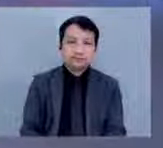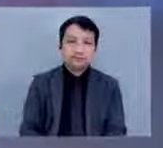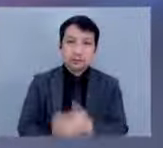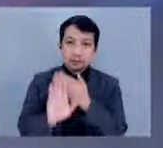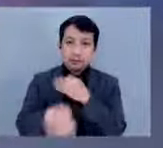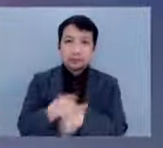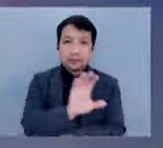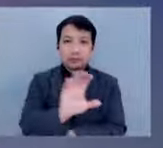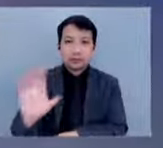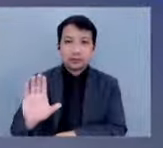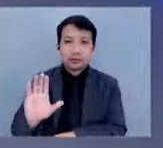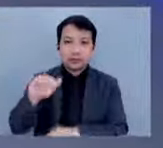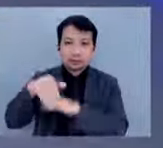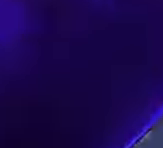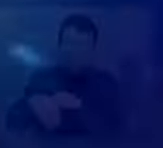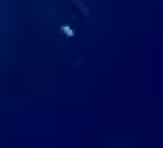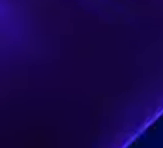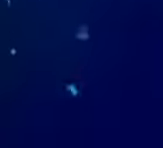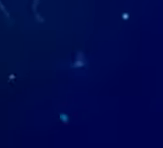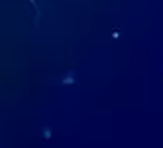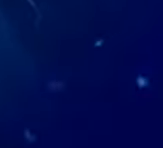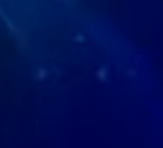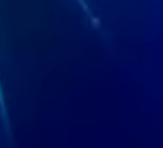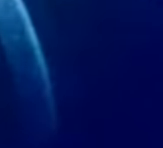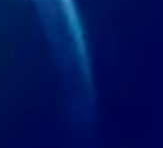Magbabalik pa ang Frontline Tonight.